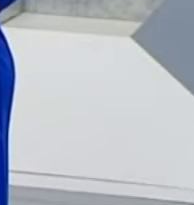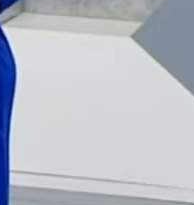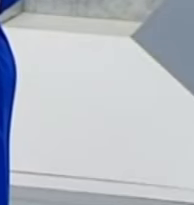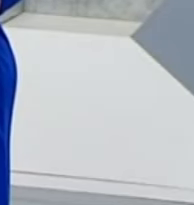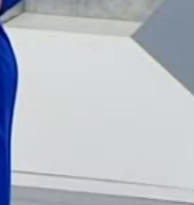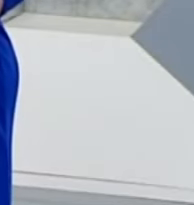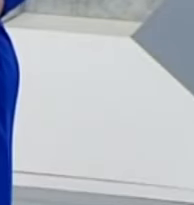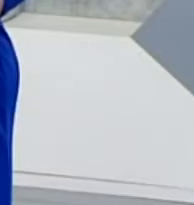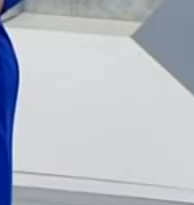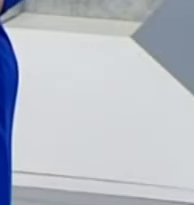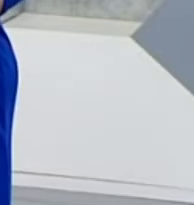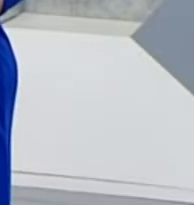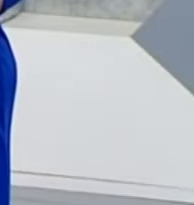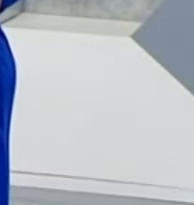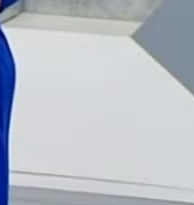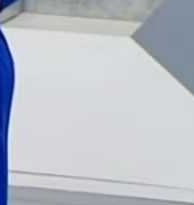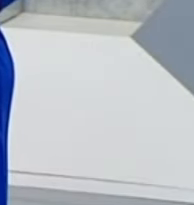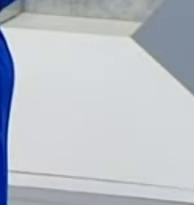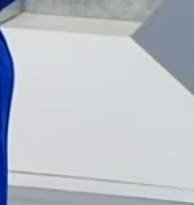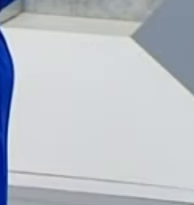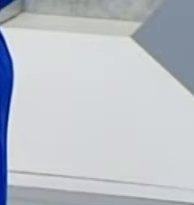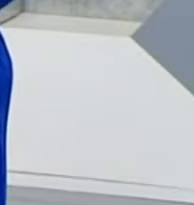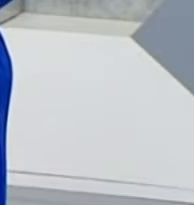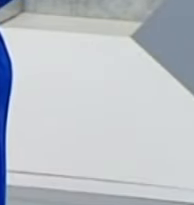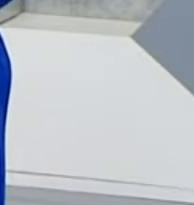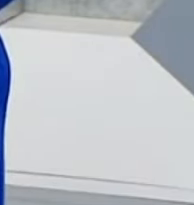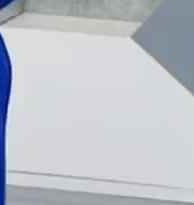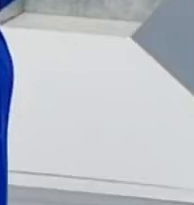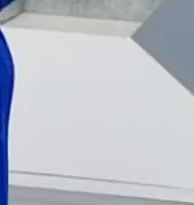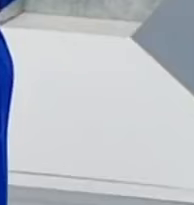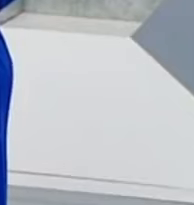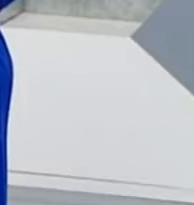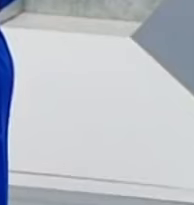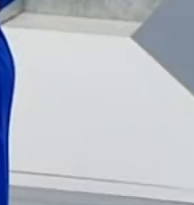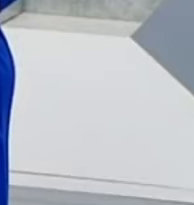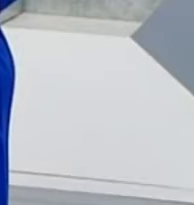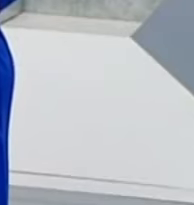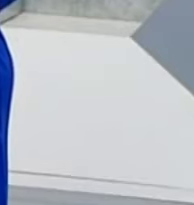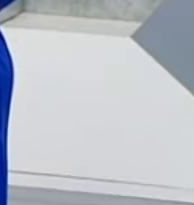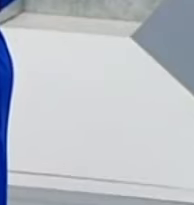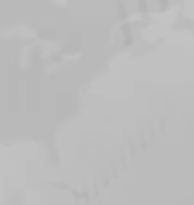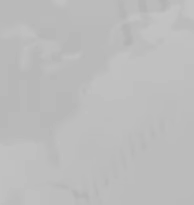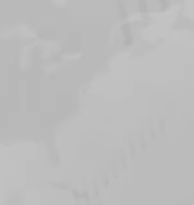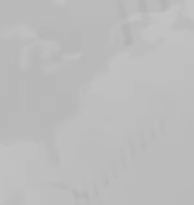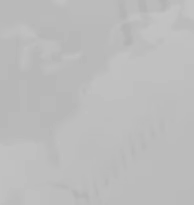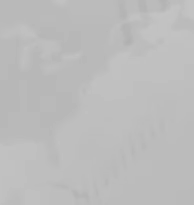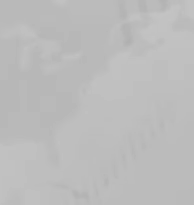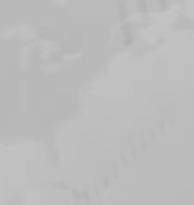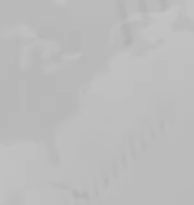GMA Pinoy TV at sa www.gmanews.tv.